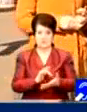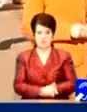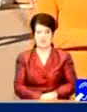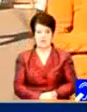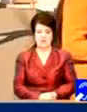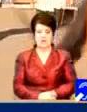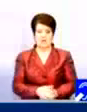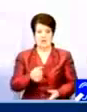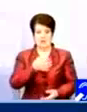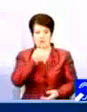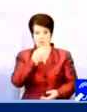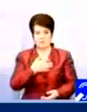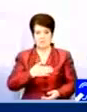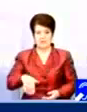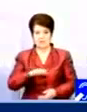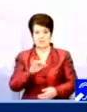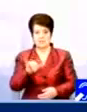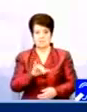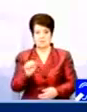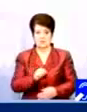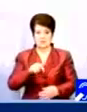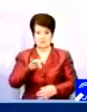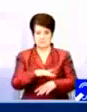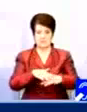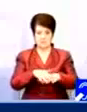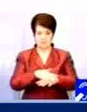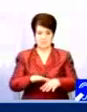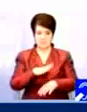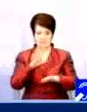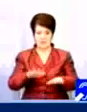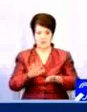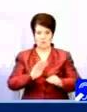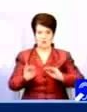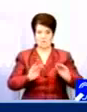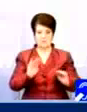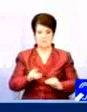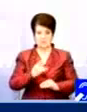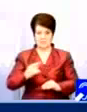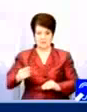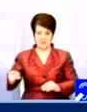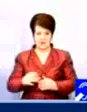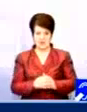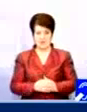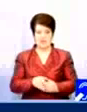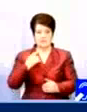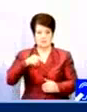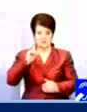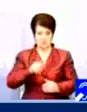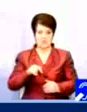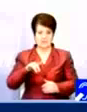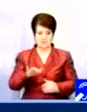Să fie o plăcere inclusiv pentru noi sâmbătă, duminică să mergem la Piața Centrală, să fie locuri amenajate de parcare, să știi că te duci